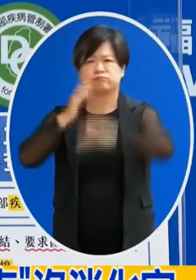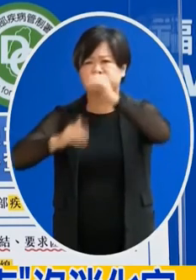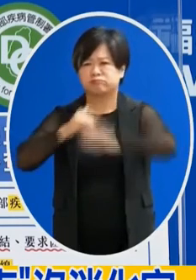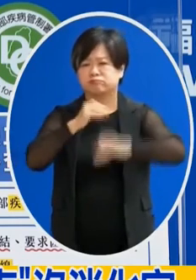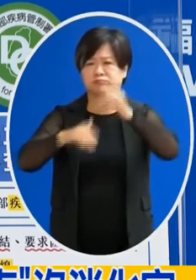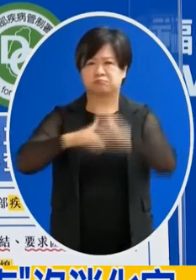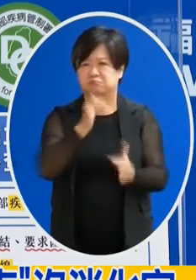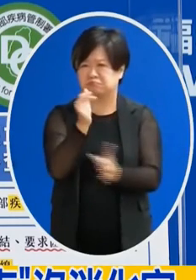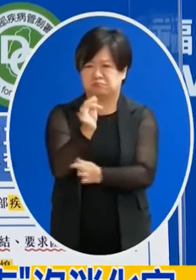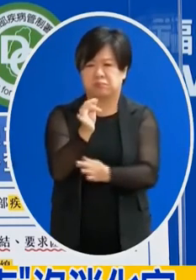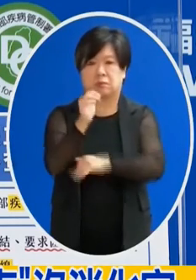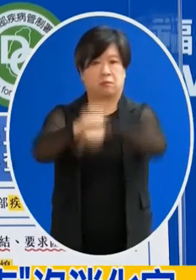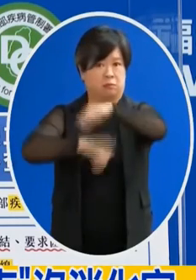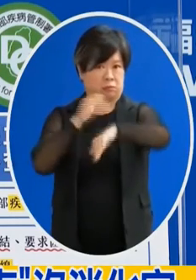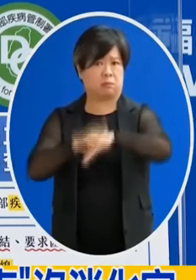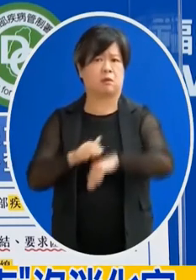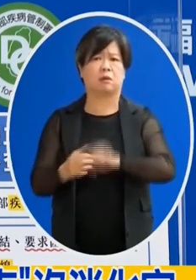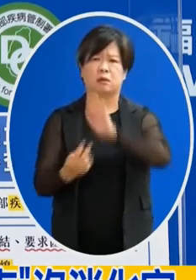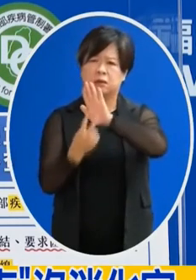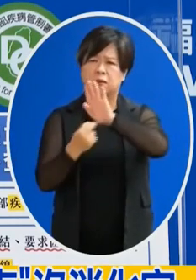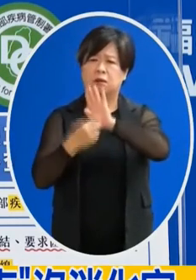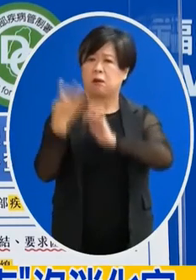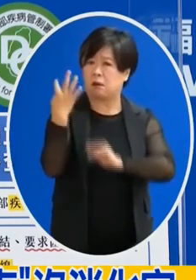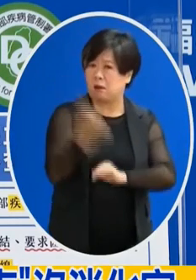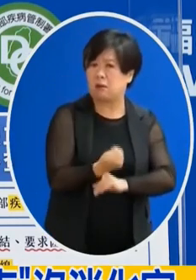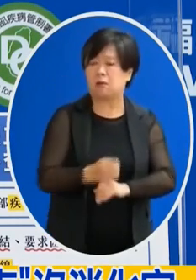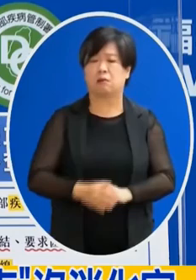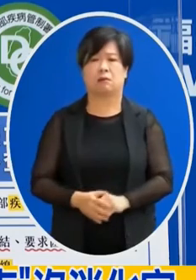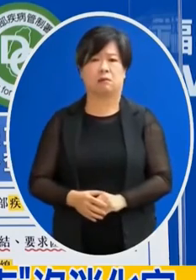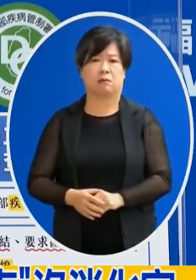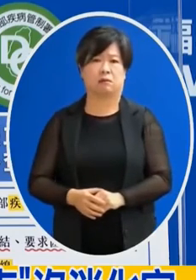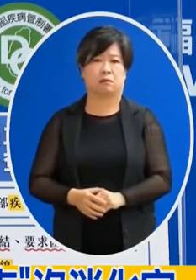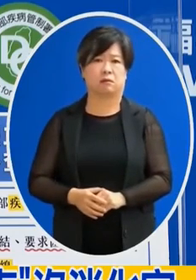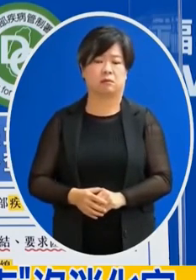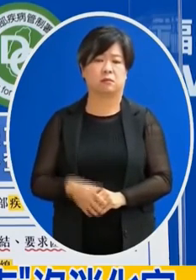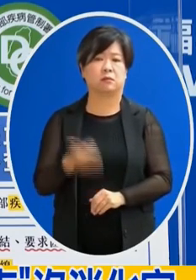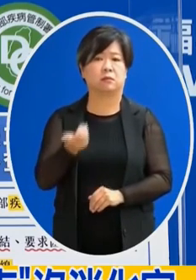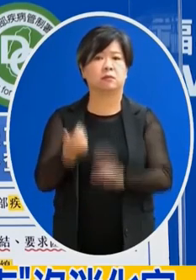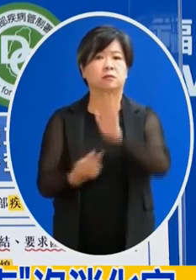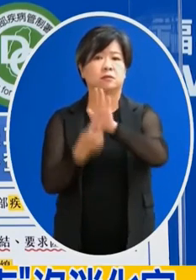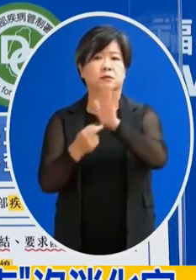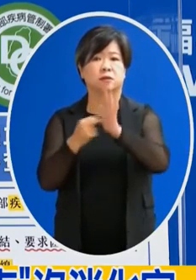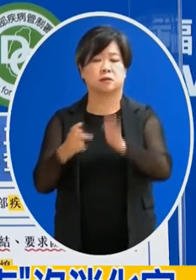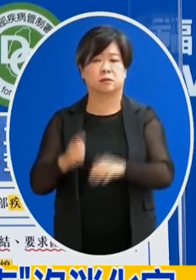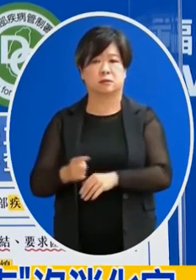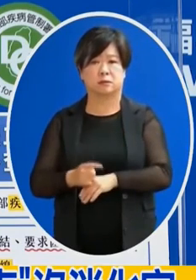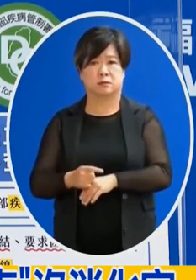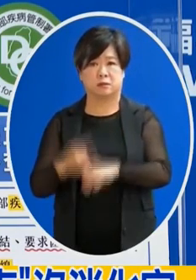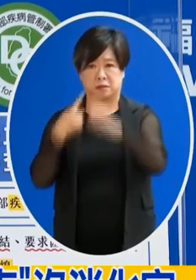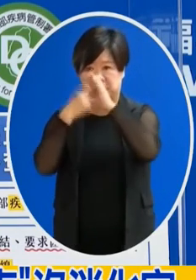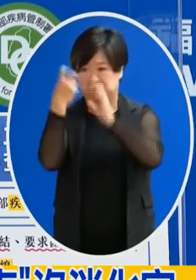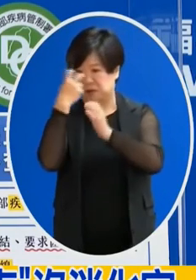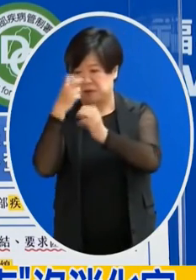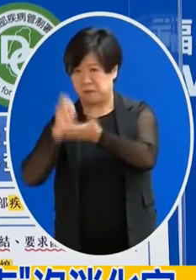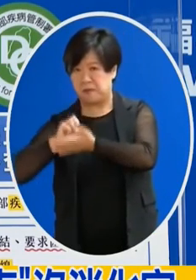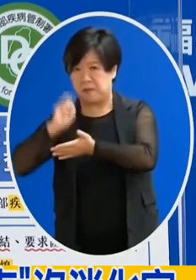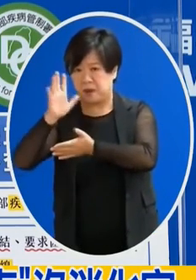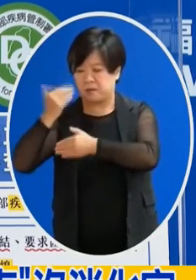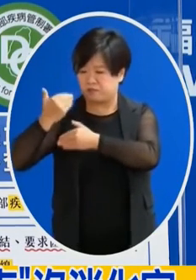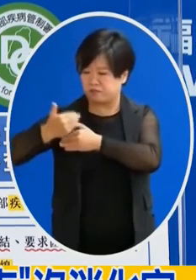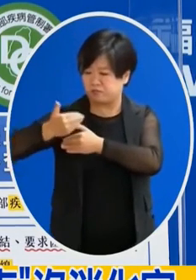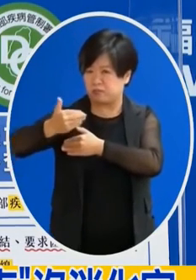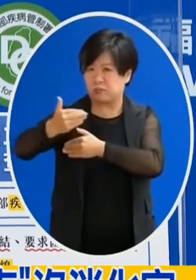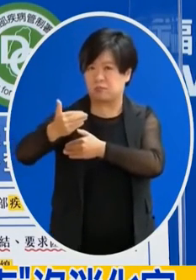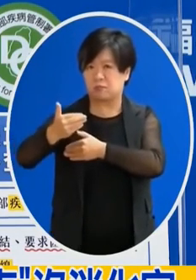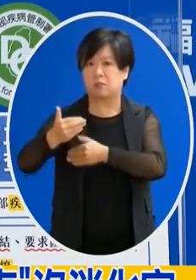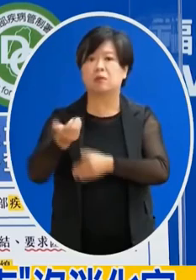功哈，这个是不断的在说明。那刚刚也说明的这个采检的这个通报的流程等等，